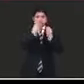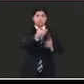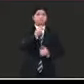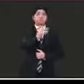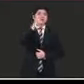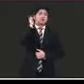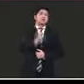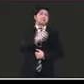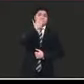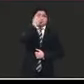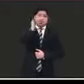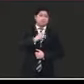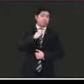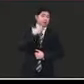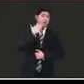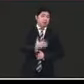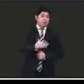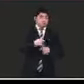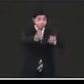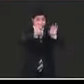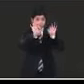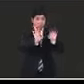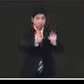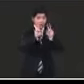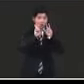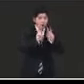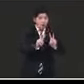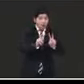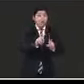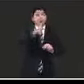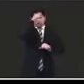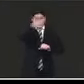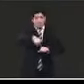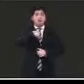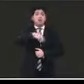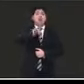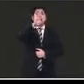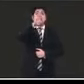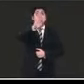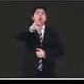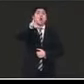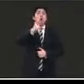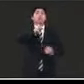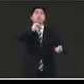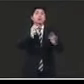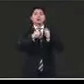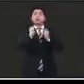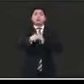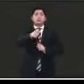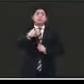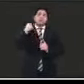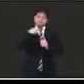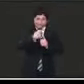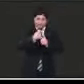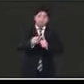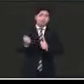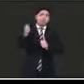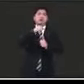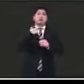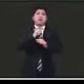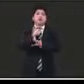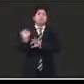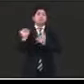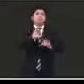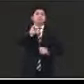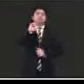edebilecek Böylece ülkemizin demokratikleşme reformlarından birini daha hayata geçirmiş